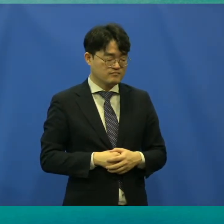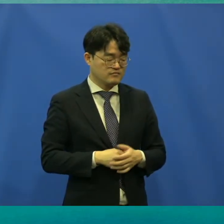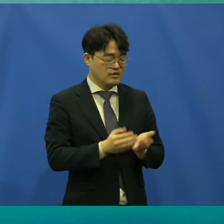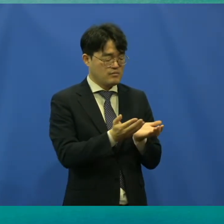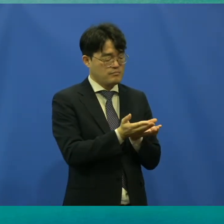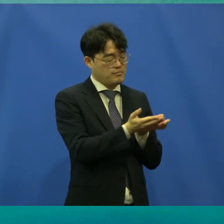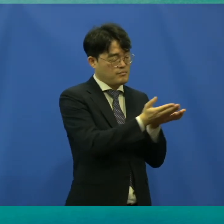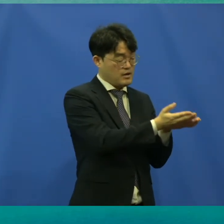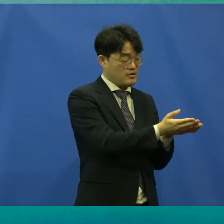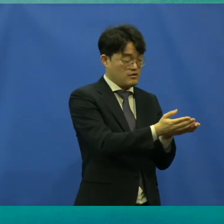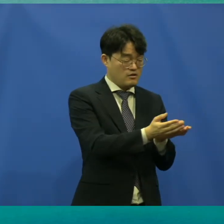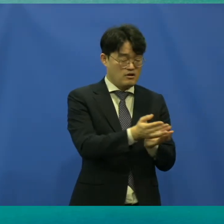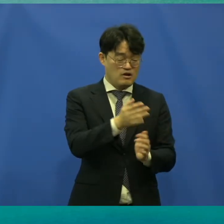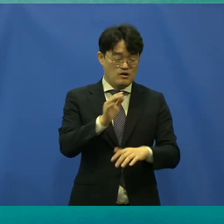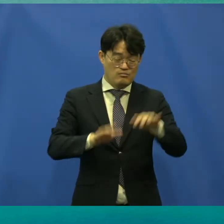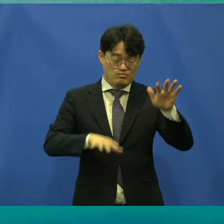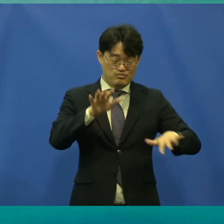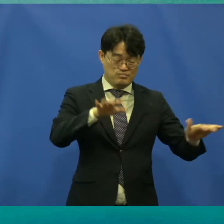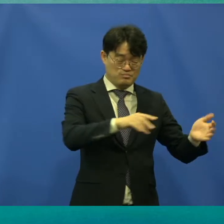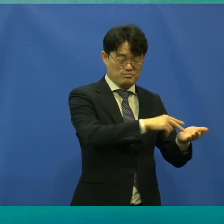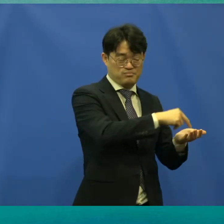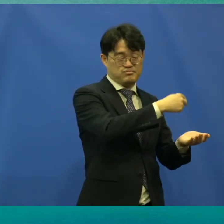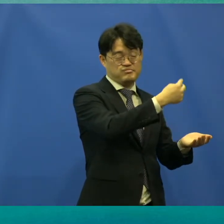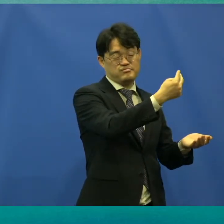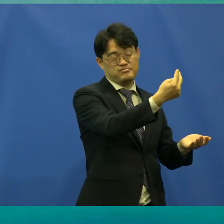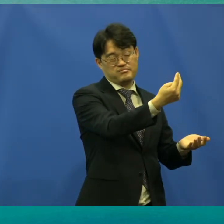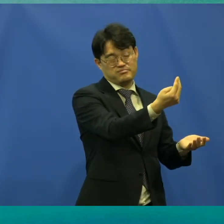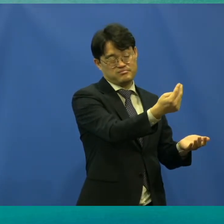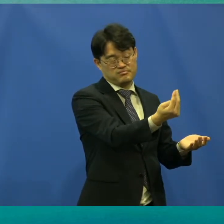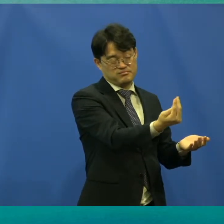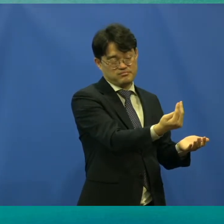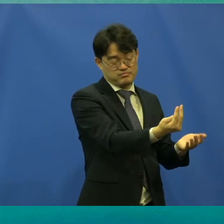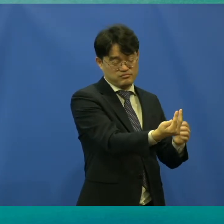끝나지 않았어요. 왜? 하나님이 끝내지 않으셨으니까.